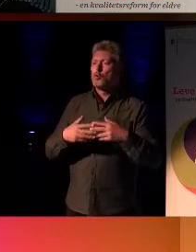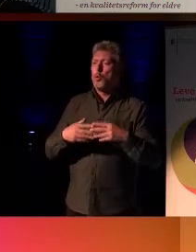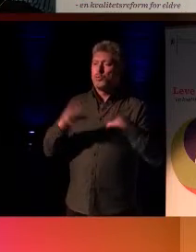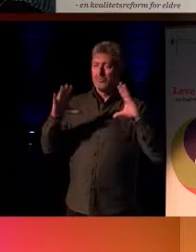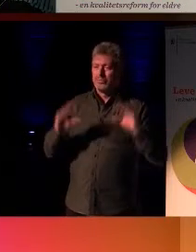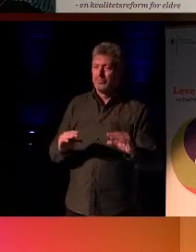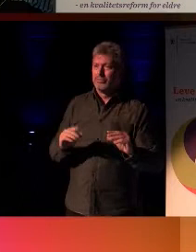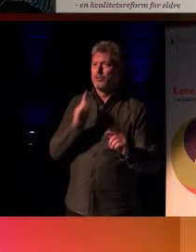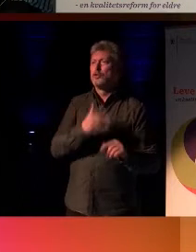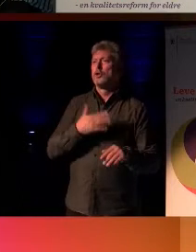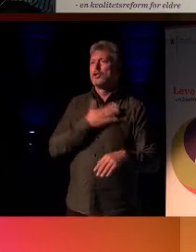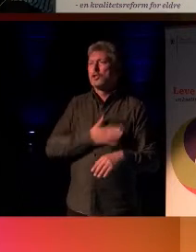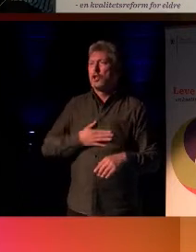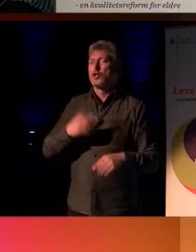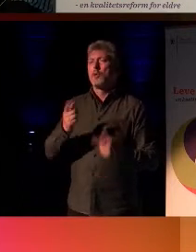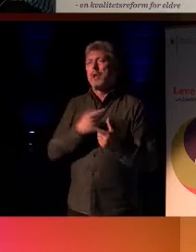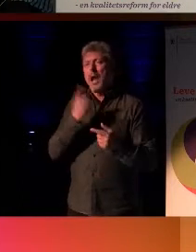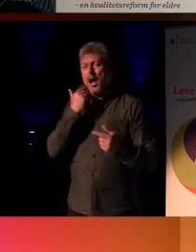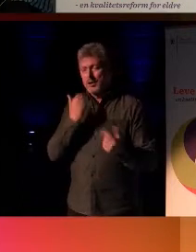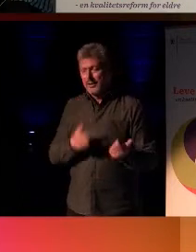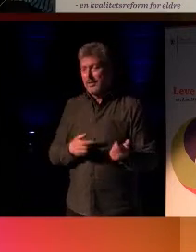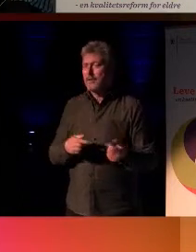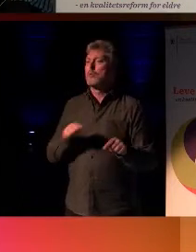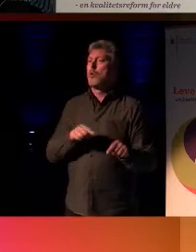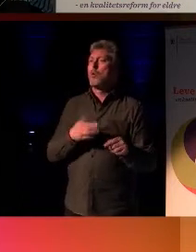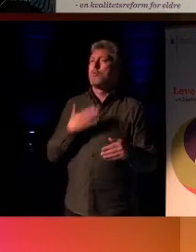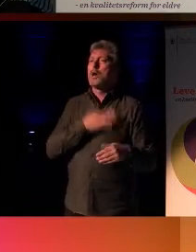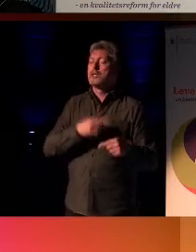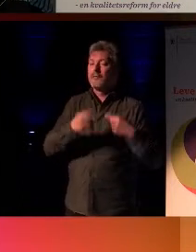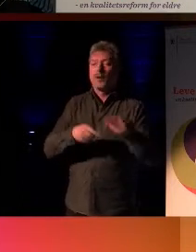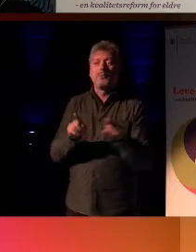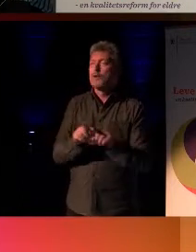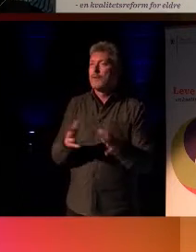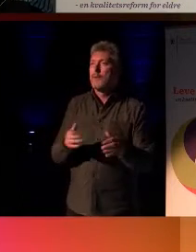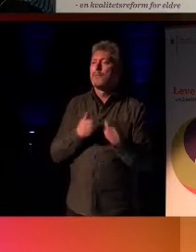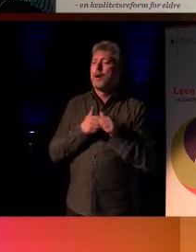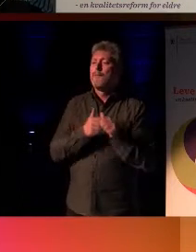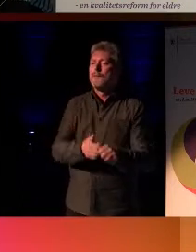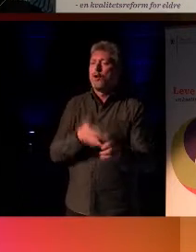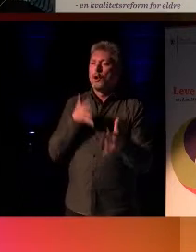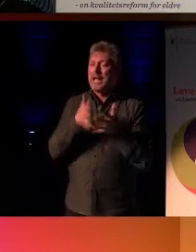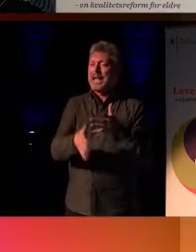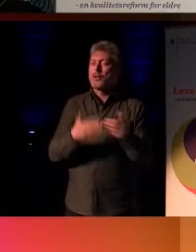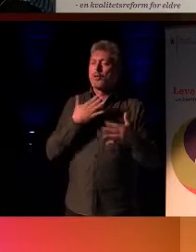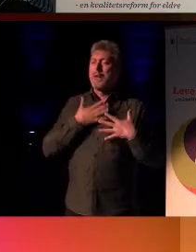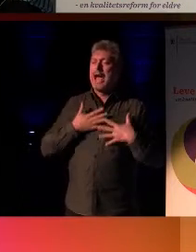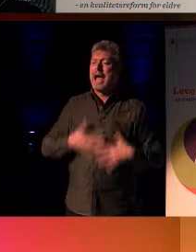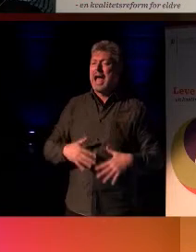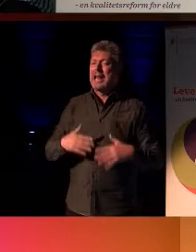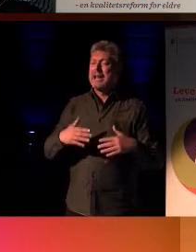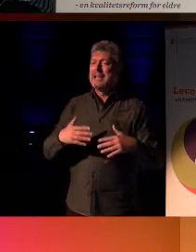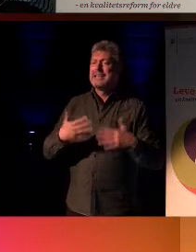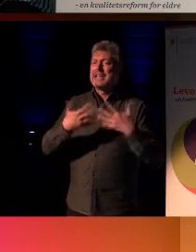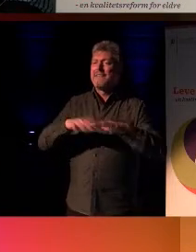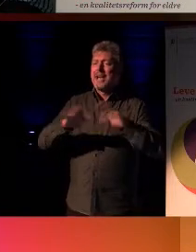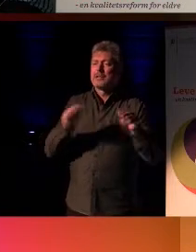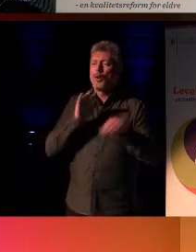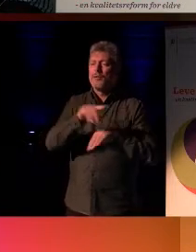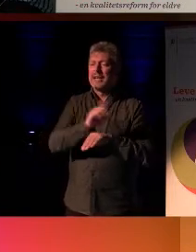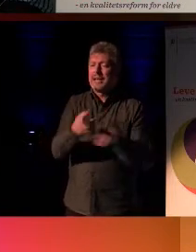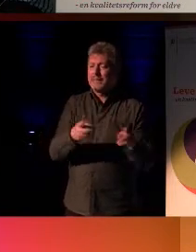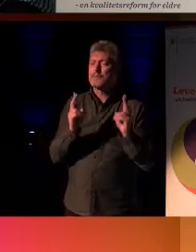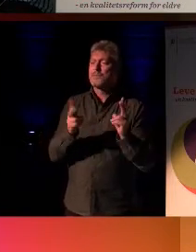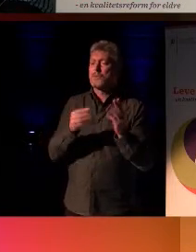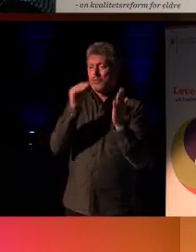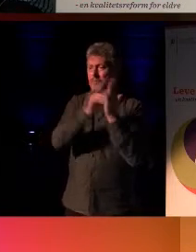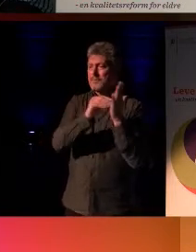alder. Pasientforløp betyr å følge en pasient gjennom helsevesenet over tid. Begrepet pasientforløp blir også brukt om å